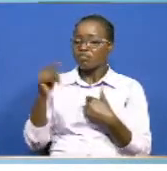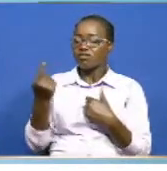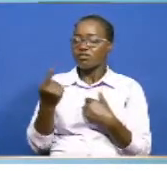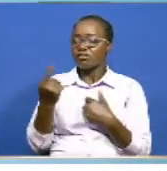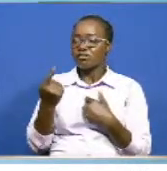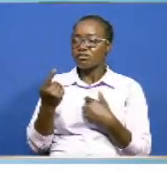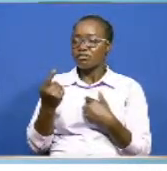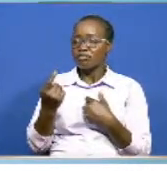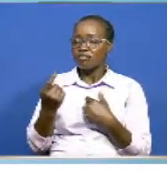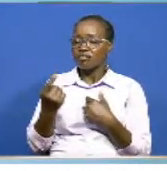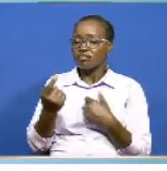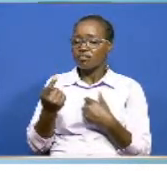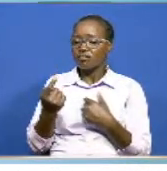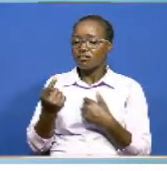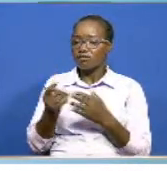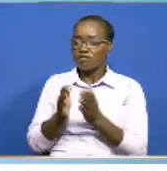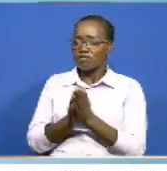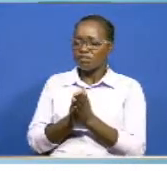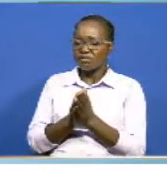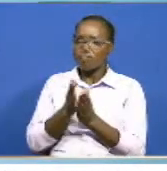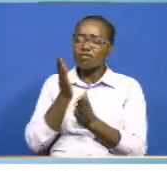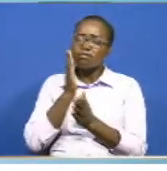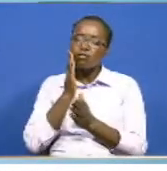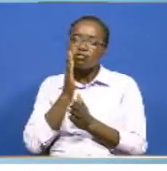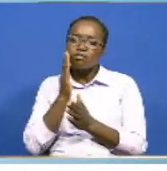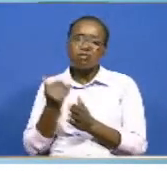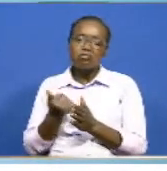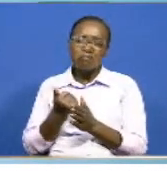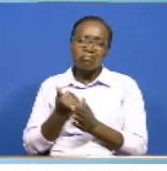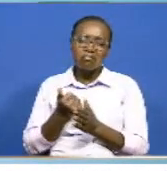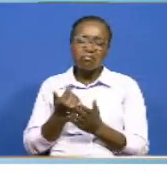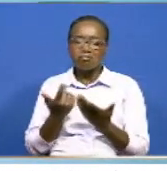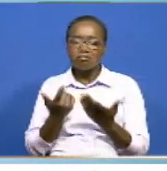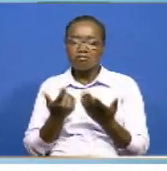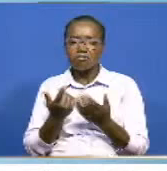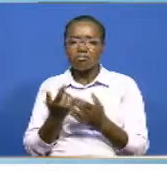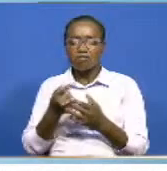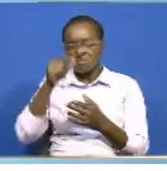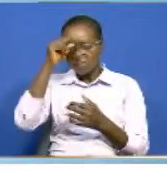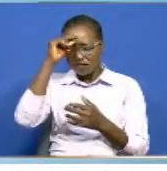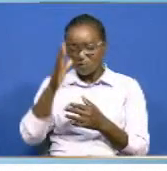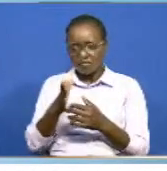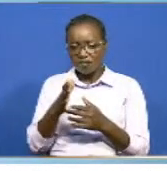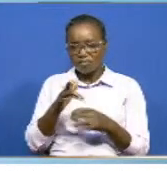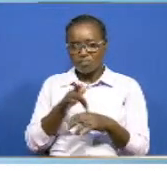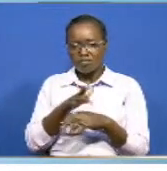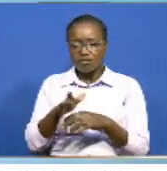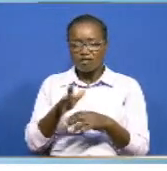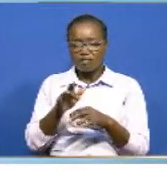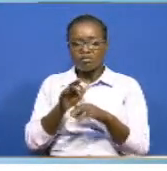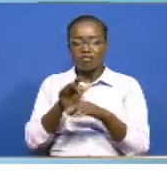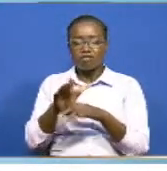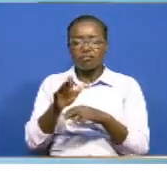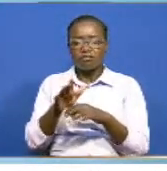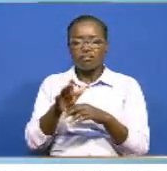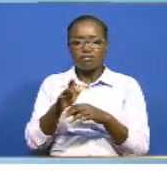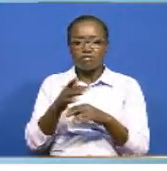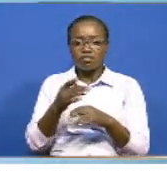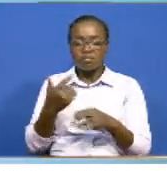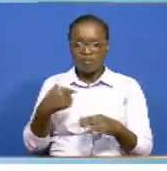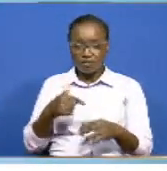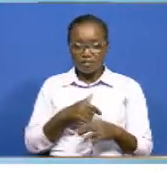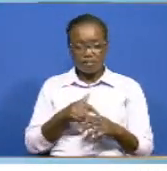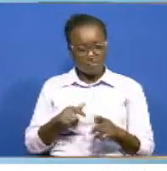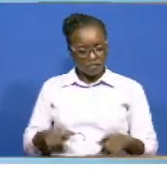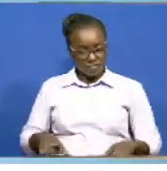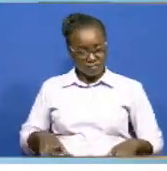si uliona ya kwamba kuna msichana mmoja wa wafanyikazi wa serikali aliweza kupiga picha na kuweka mtandaoni na kusema sisi tunaishi